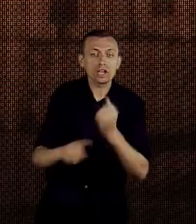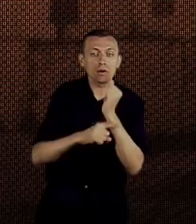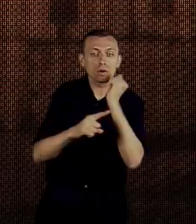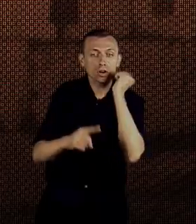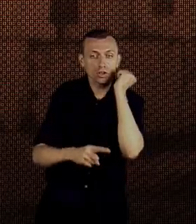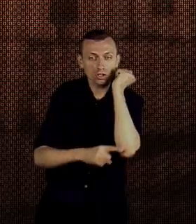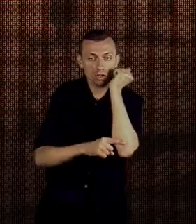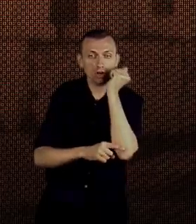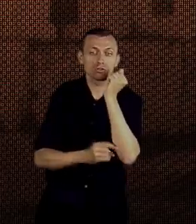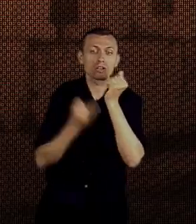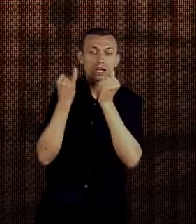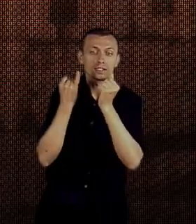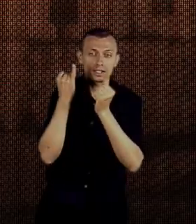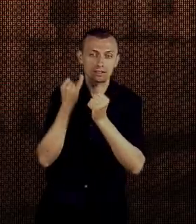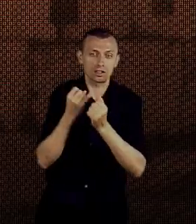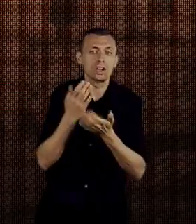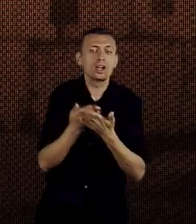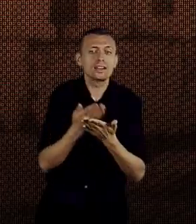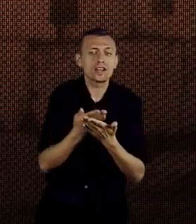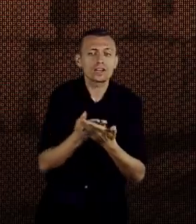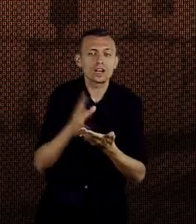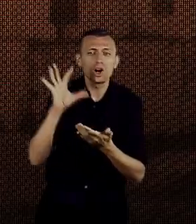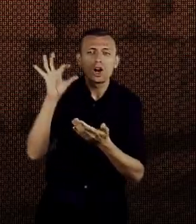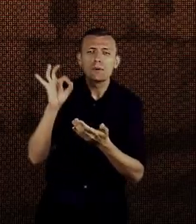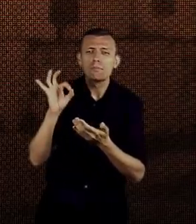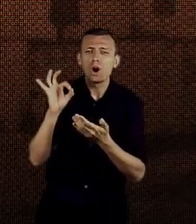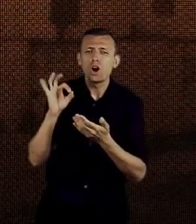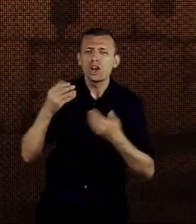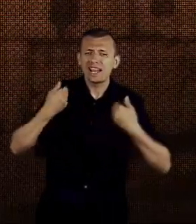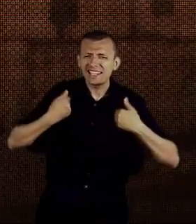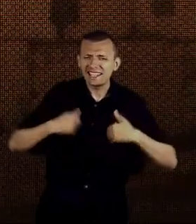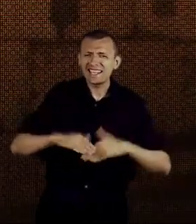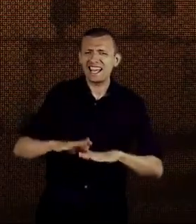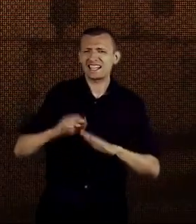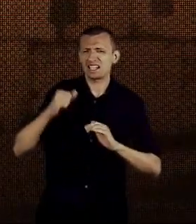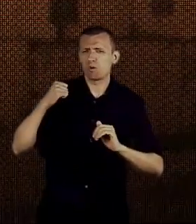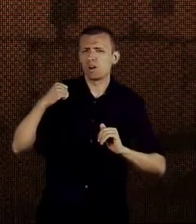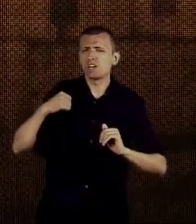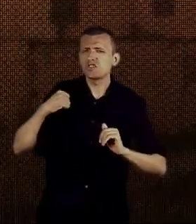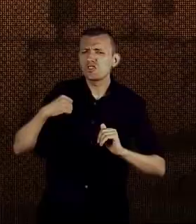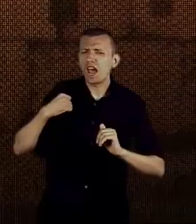Boże rozwiązanie, ale w przypadku ofiary z Izaaka